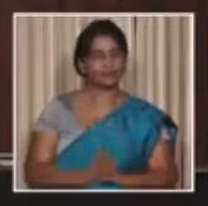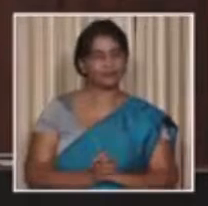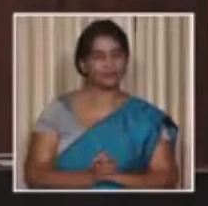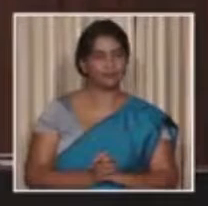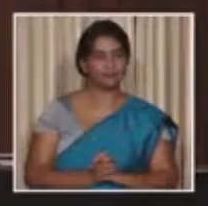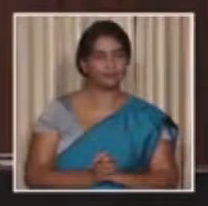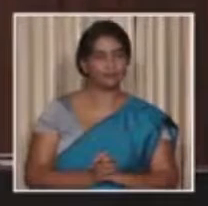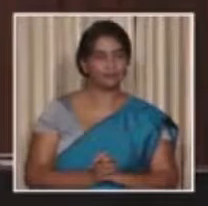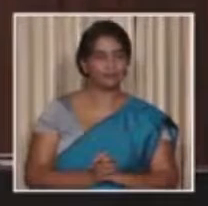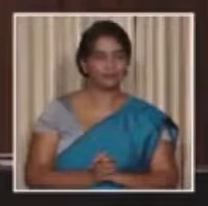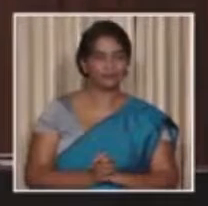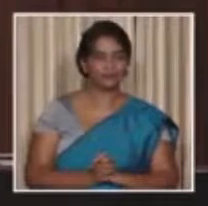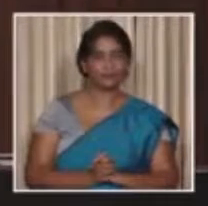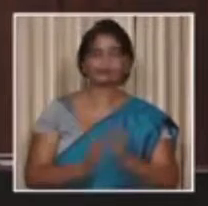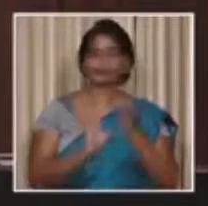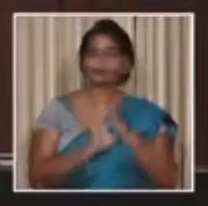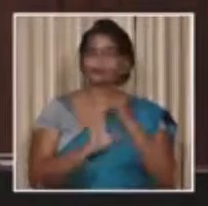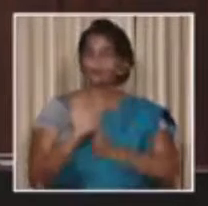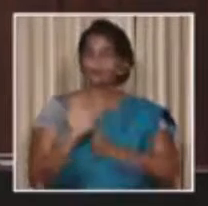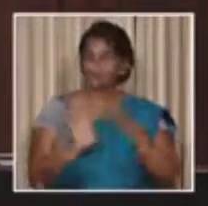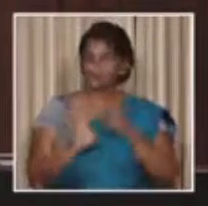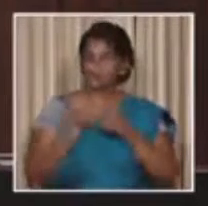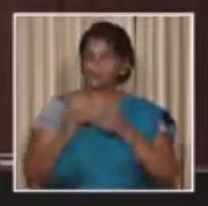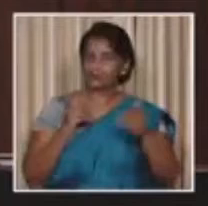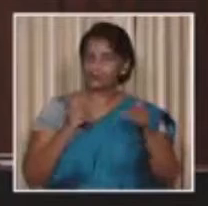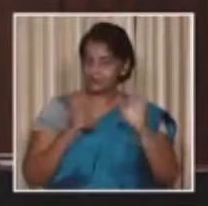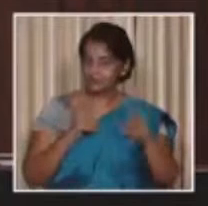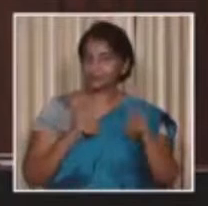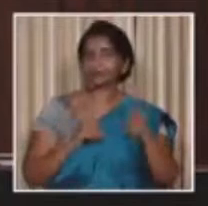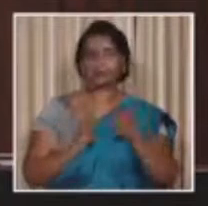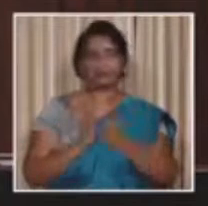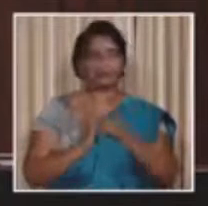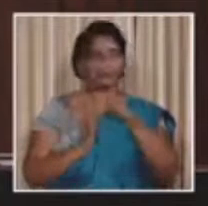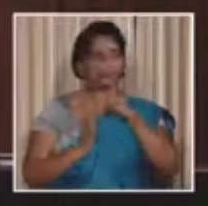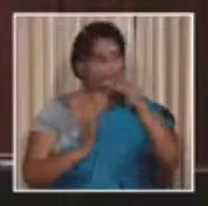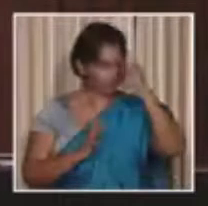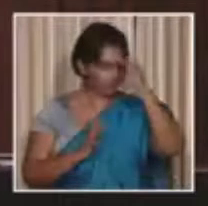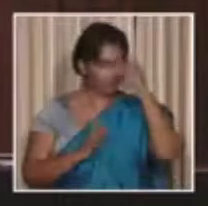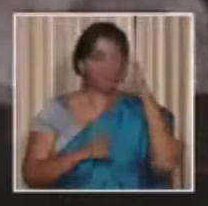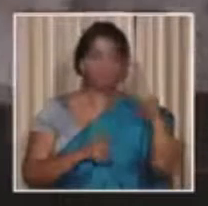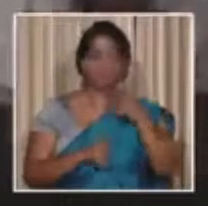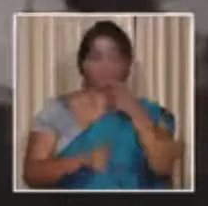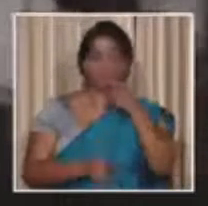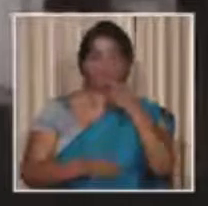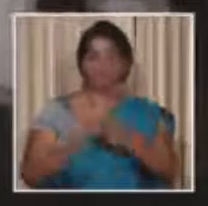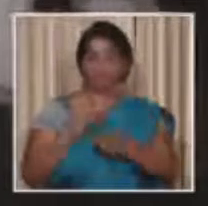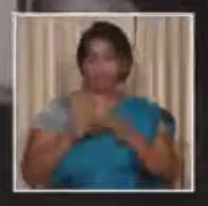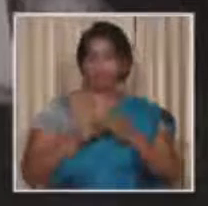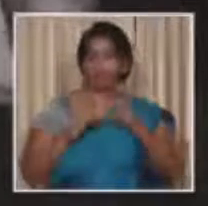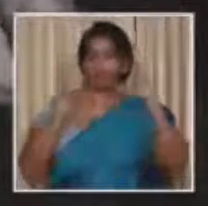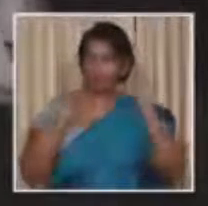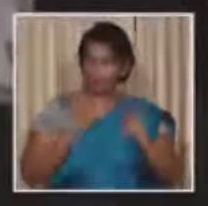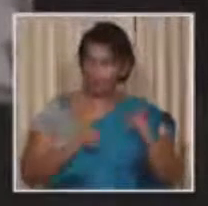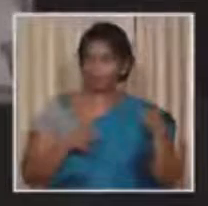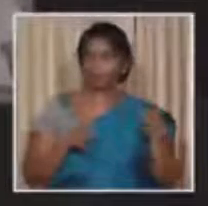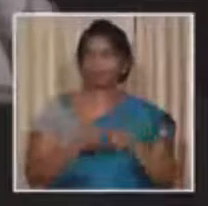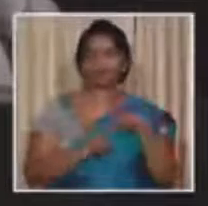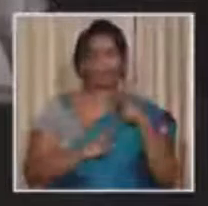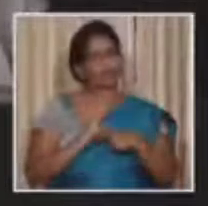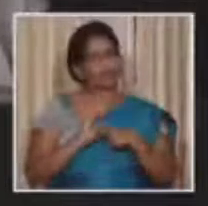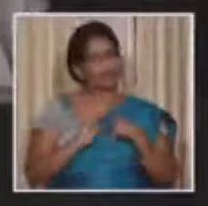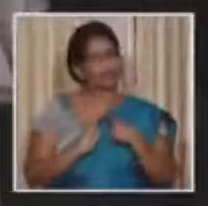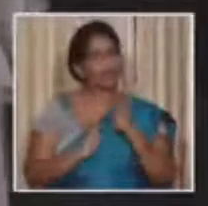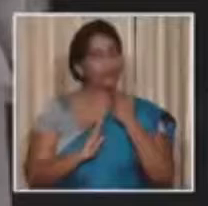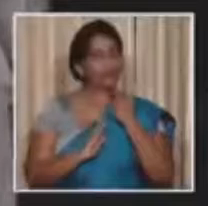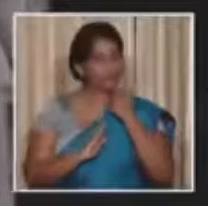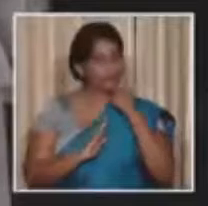අපි පසුගිය වසර සභාව සීමාව තුළ ගරු කතානායකතුමනි එම තේ නිෂ්පාදනය යම් ප්‍රමාණයක් අඩු වුණත් ලංකාවේ තේවලට